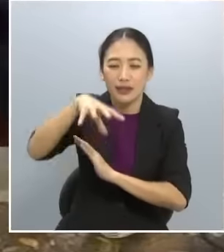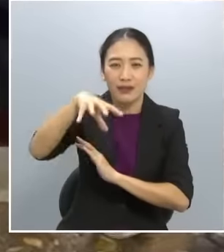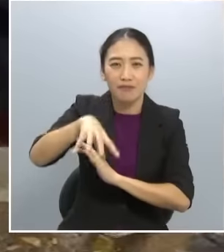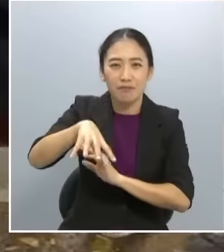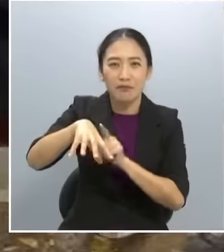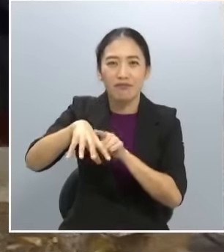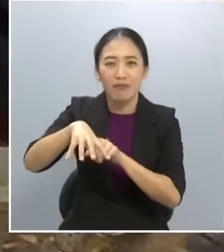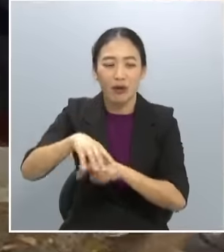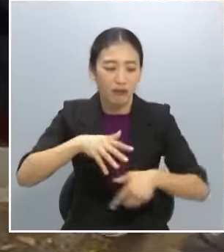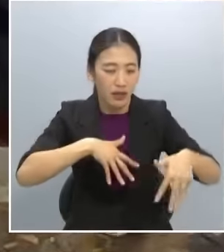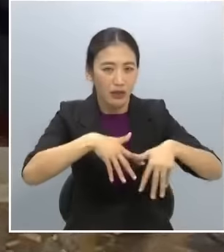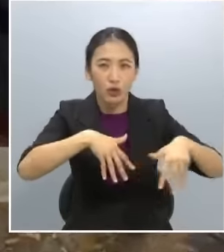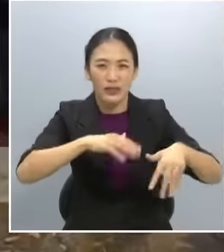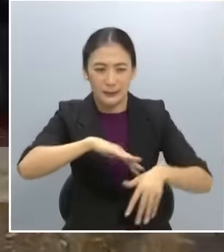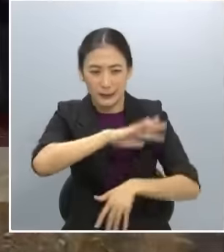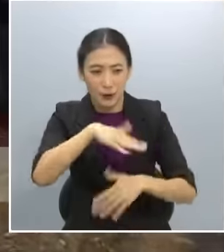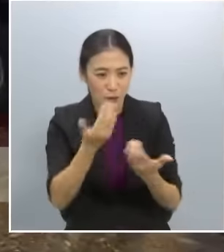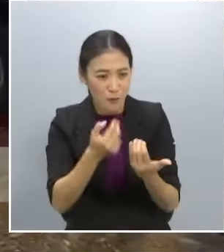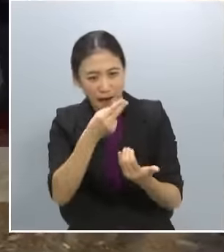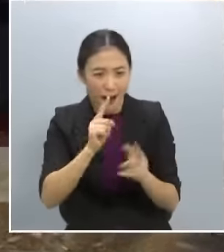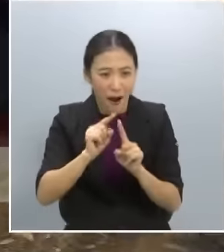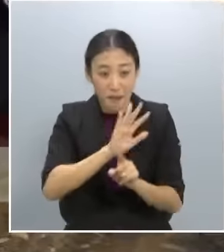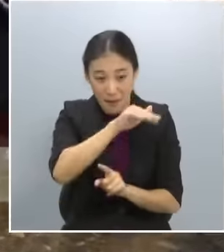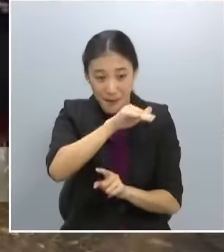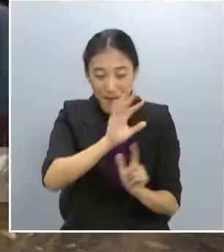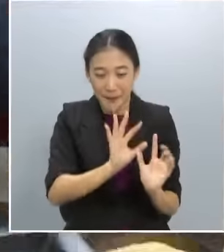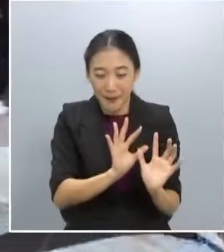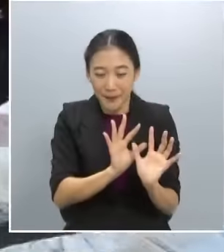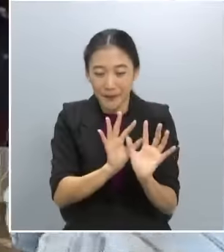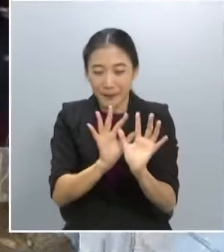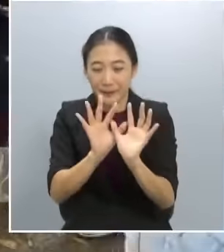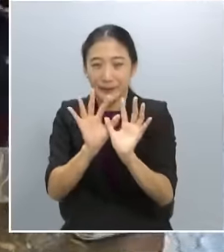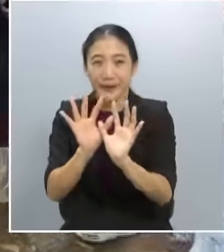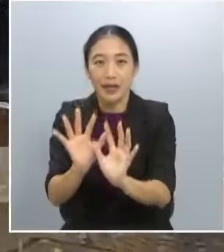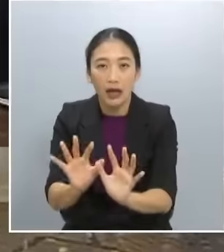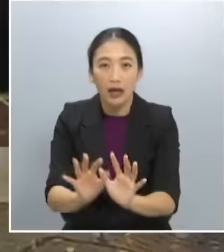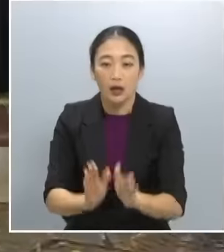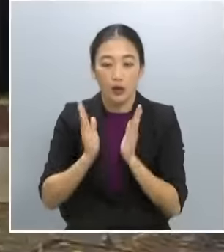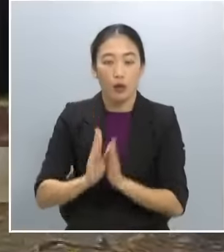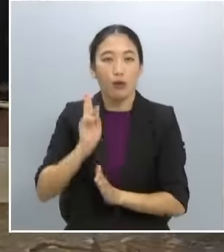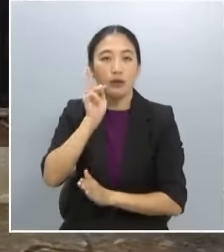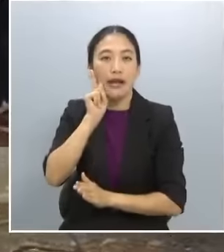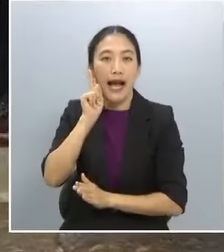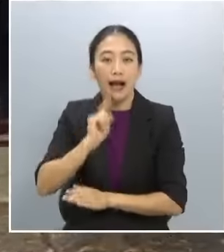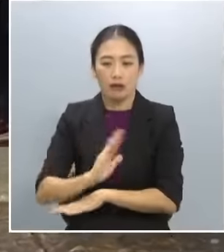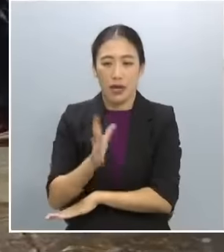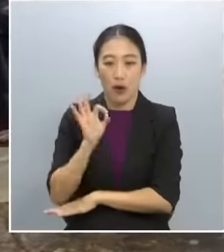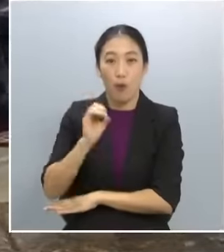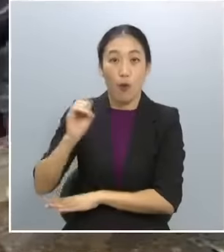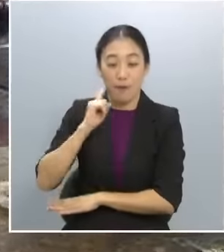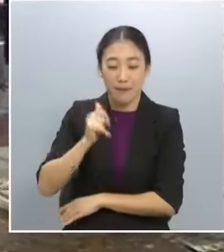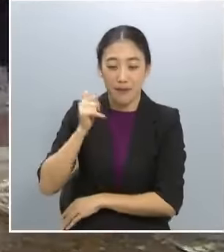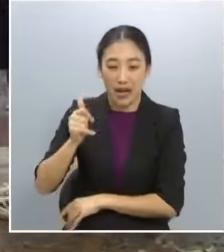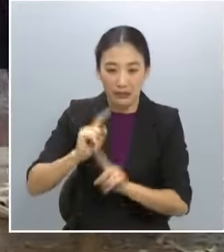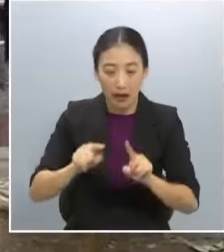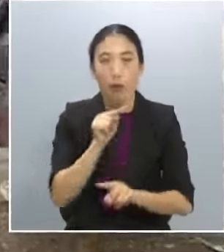าดูหมูเด้ง คือตอนแรกเนี่ยนักข่าวไปทำข่าว9โมงแต่ผอ.บอกว่าเขามาตั้งแต่8โมงมากันคิวยาวเลยนะคะแบบนี้เล